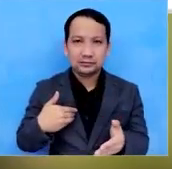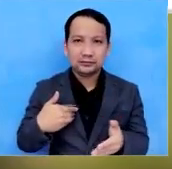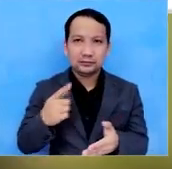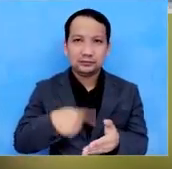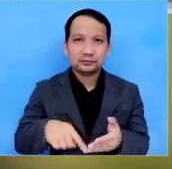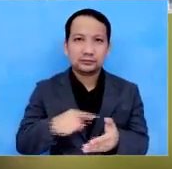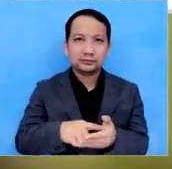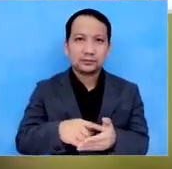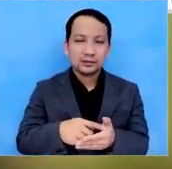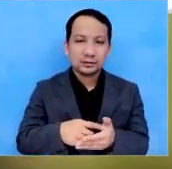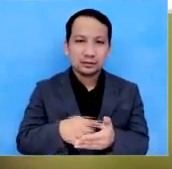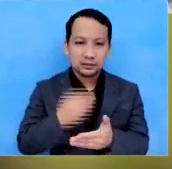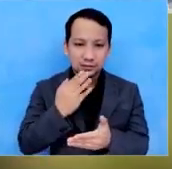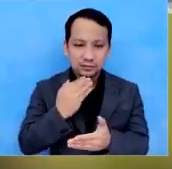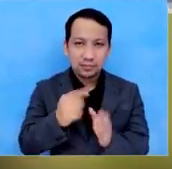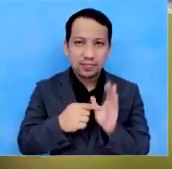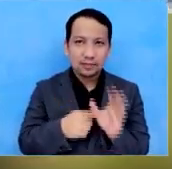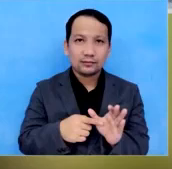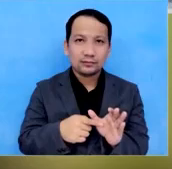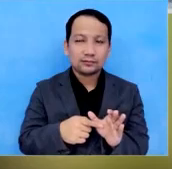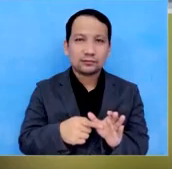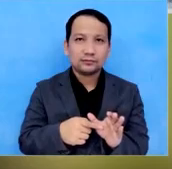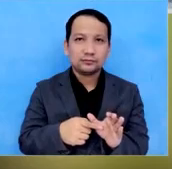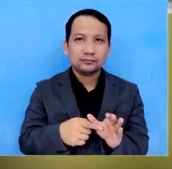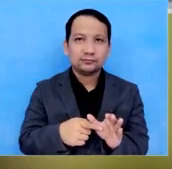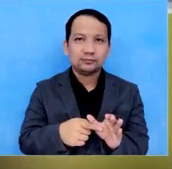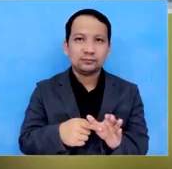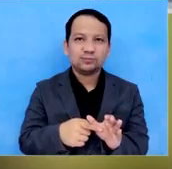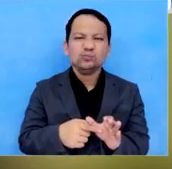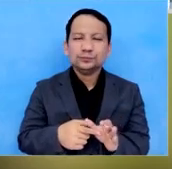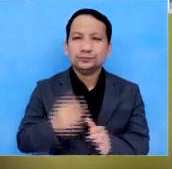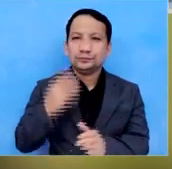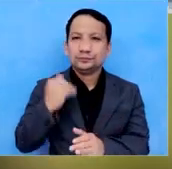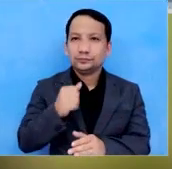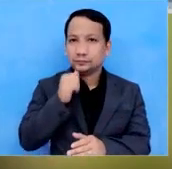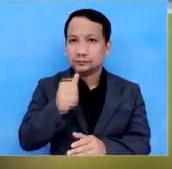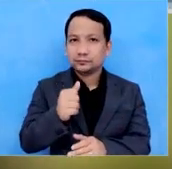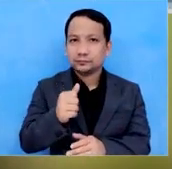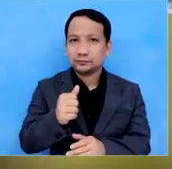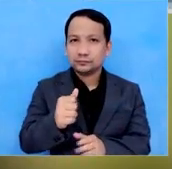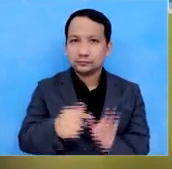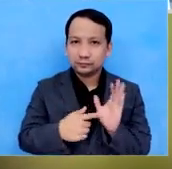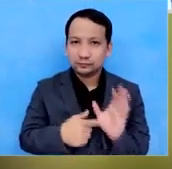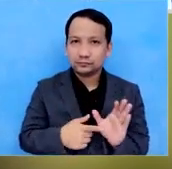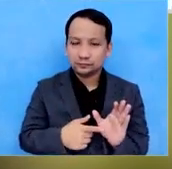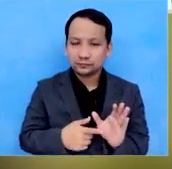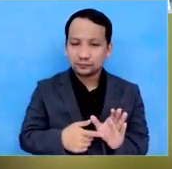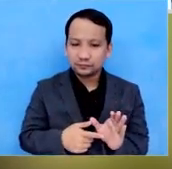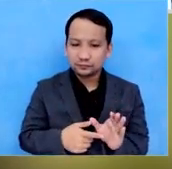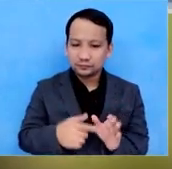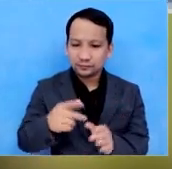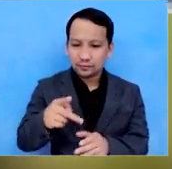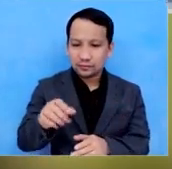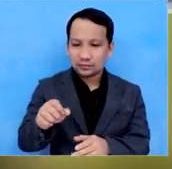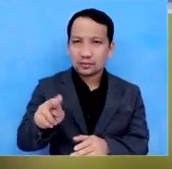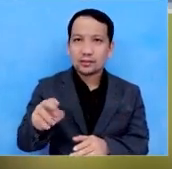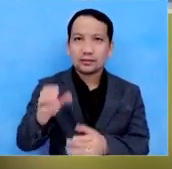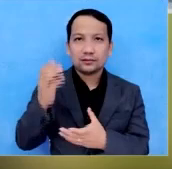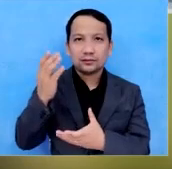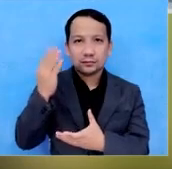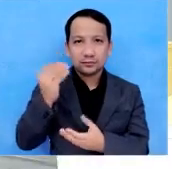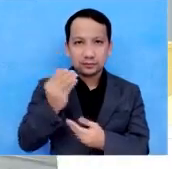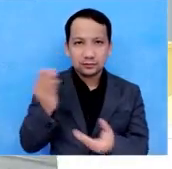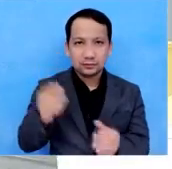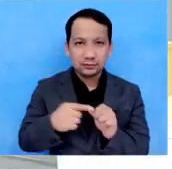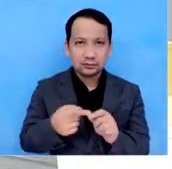romance. Dito po talaga full comedy. So parang ang hirap minsan, parang kailangan timing talaga yung punchline, mga ganun. Anong mga natututunan mo, syempre, mula